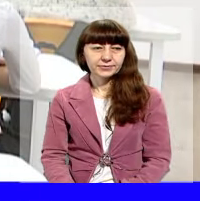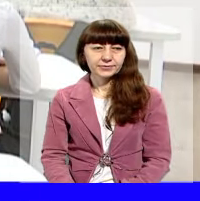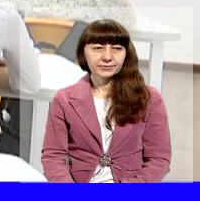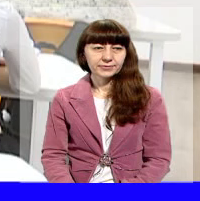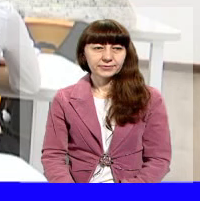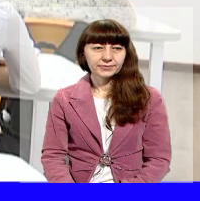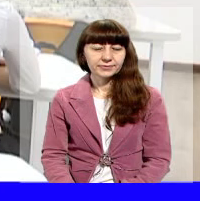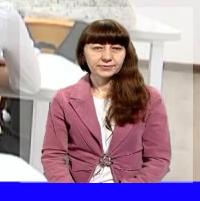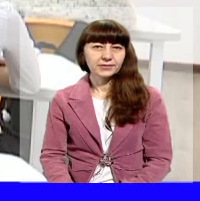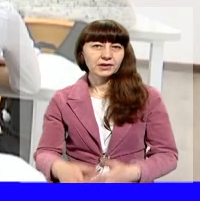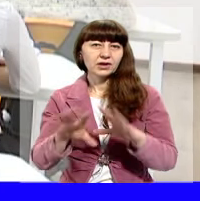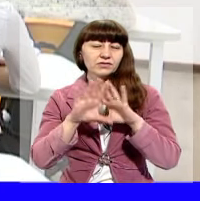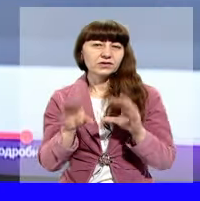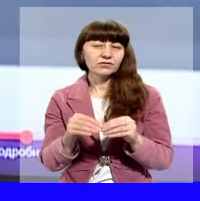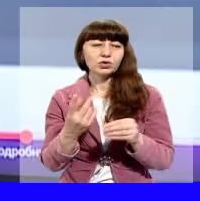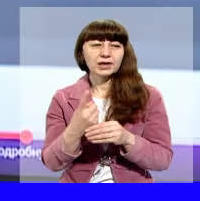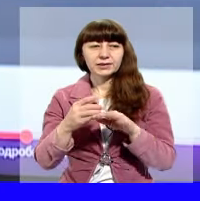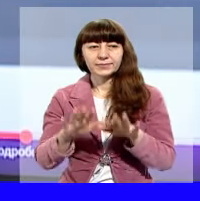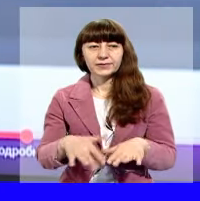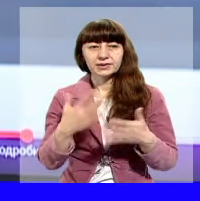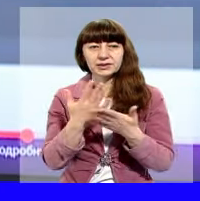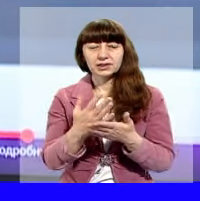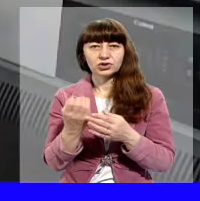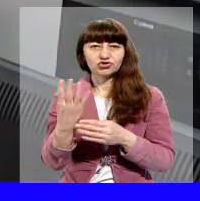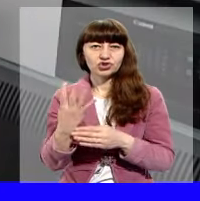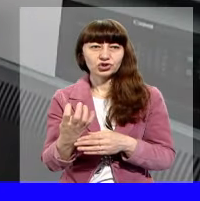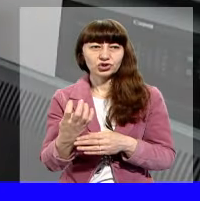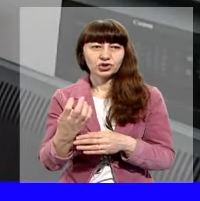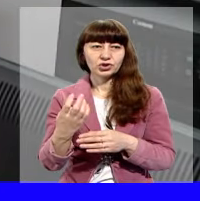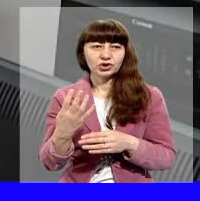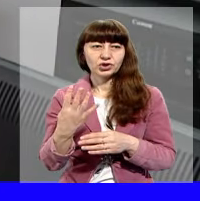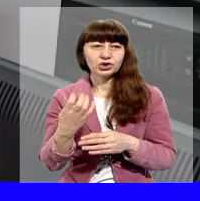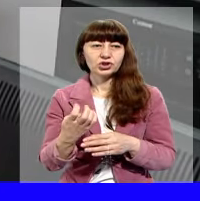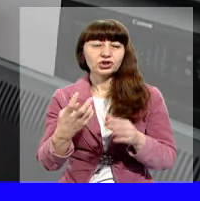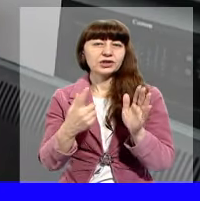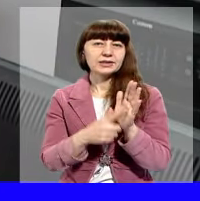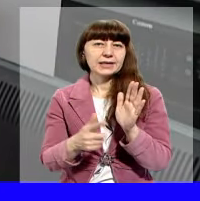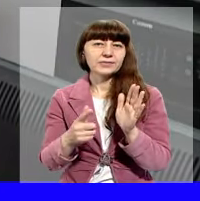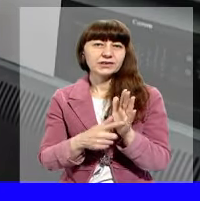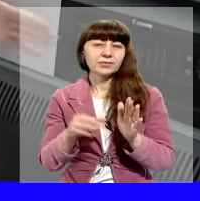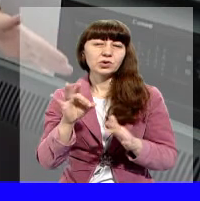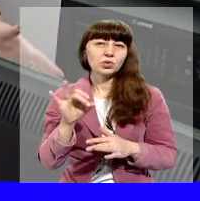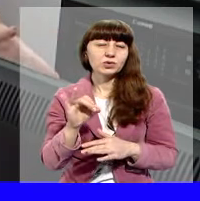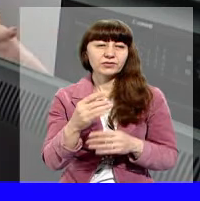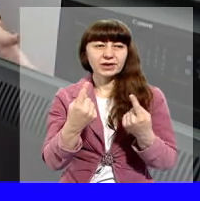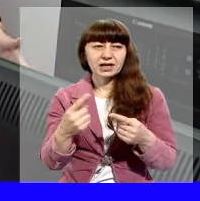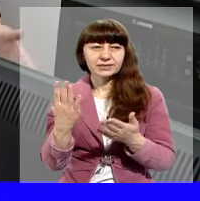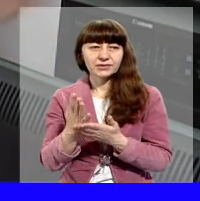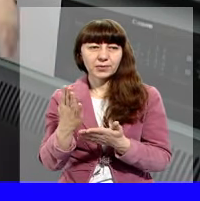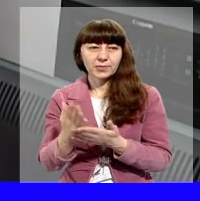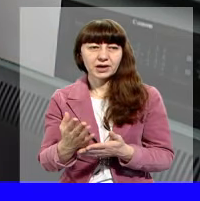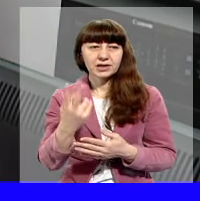отырып, түйіндімеде автоматты түрде көрсетіледі. Аталған платформада әртүрлі бағыттар бойынша барлығы 473